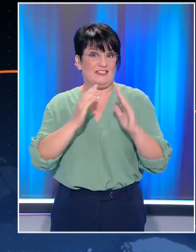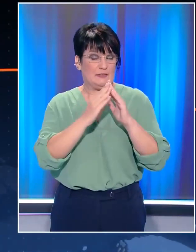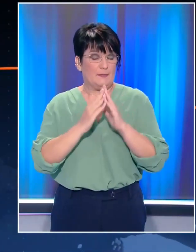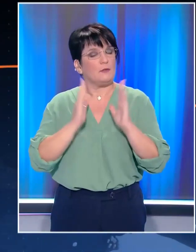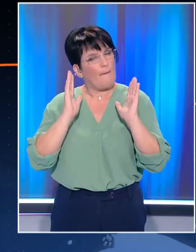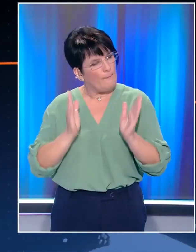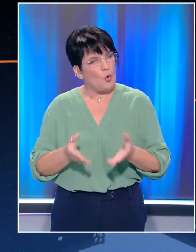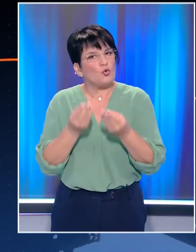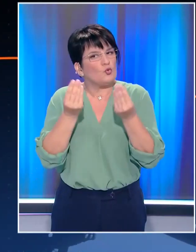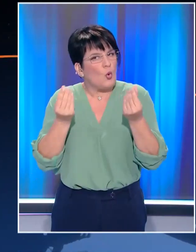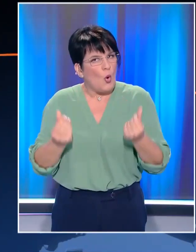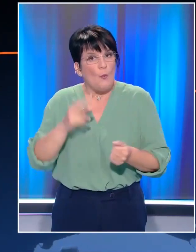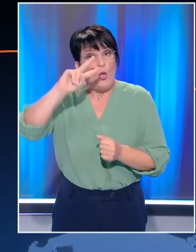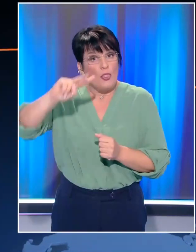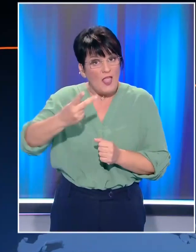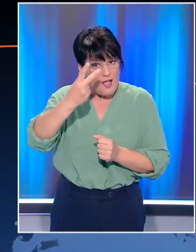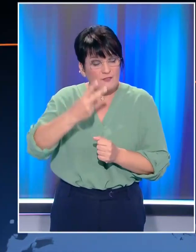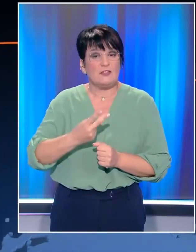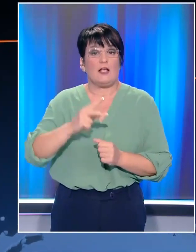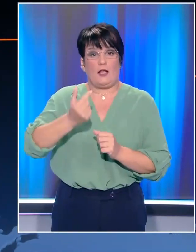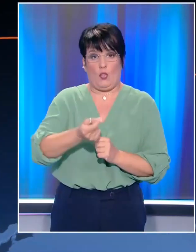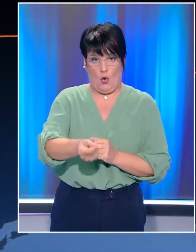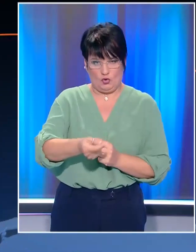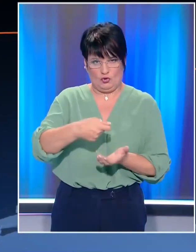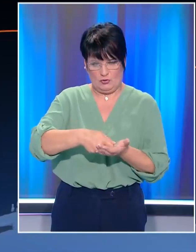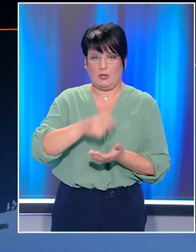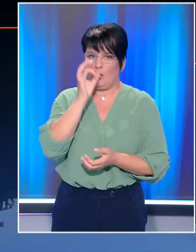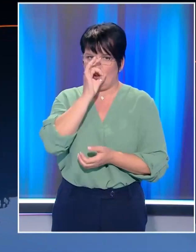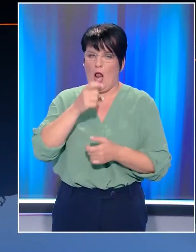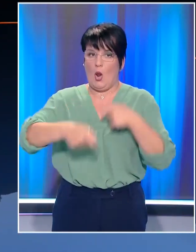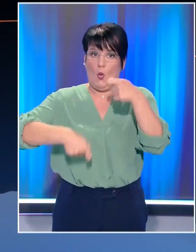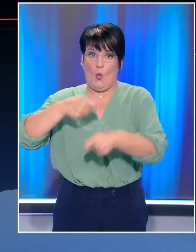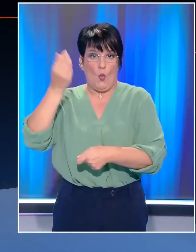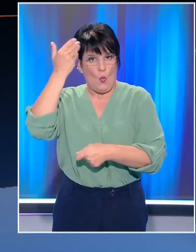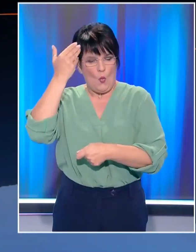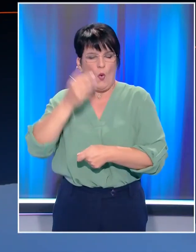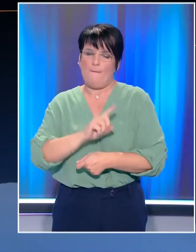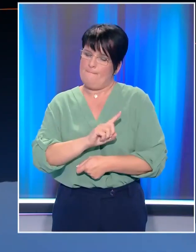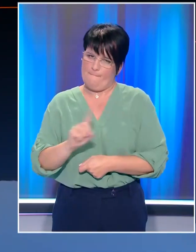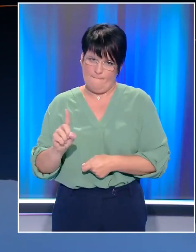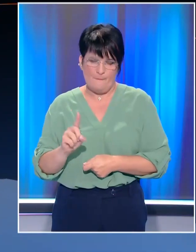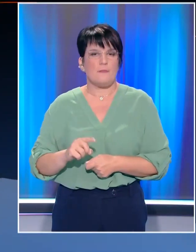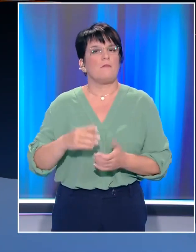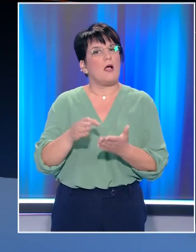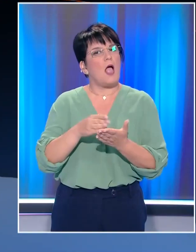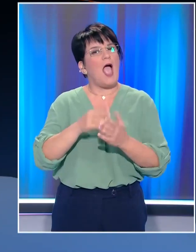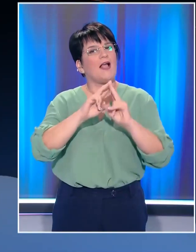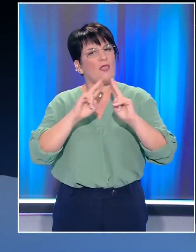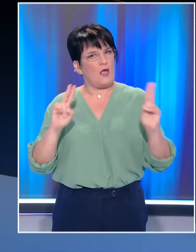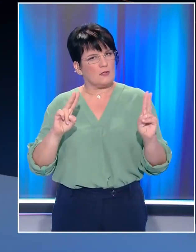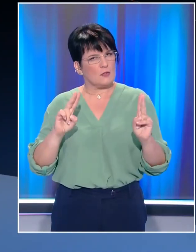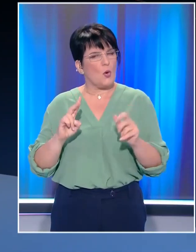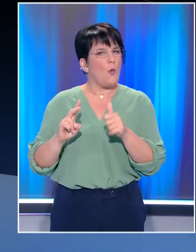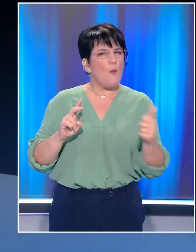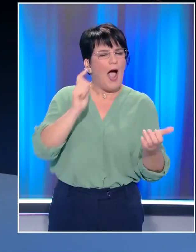τη δυνατότητα να πληρώσουν διπλή δόση τον Οκτώβριο χωρίς επιπλέον επιβαρύνσεις. Διαφορές στο εκαθαριστικό τους θα δουν μόνο εκείνοι